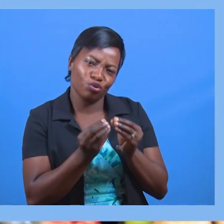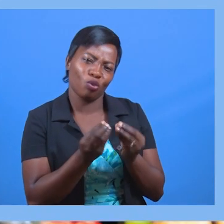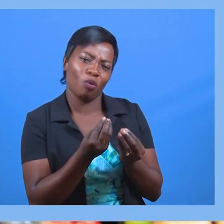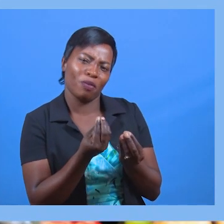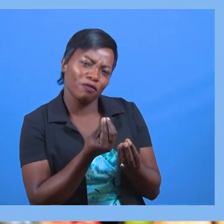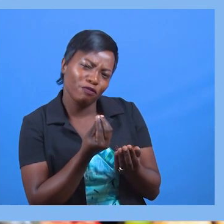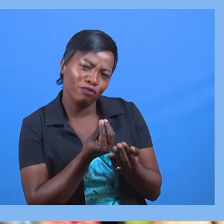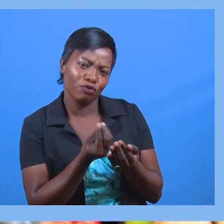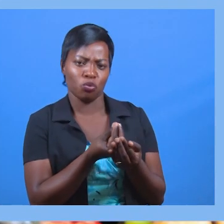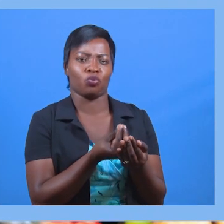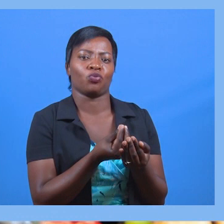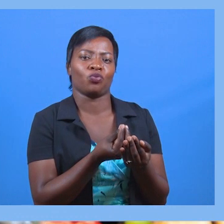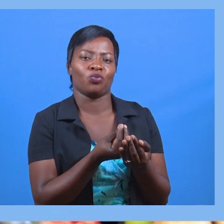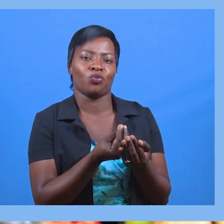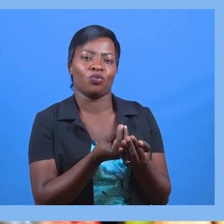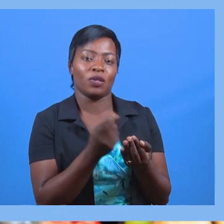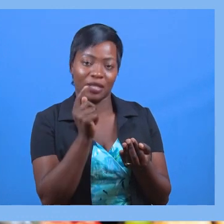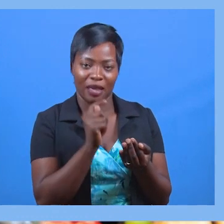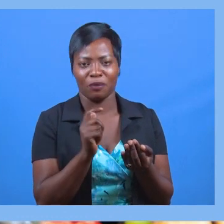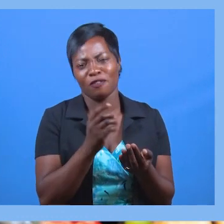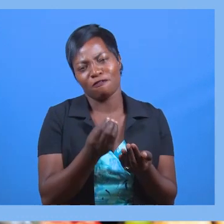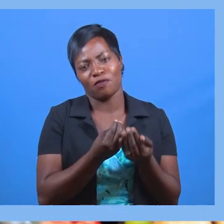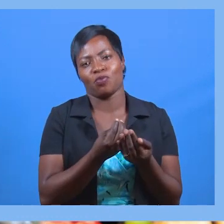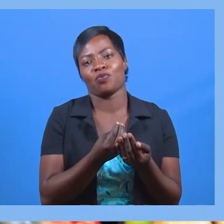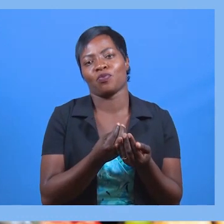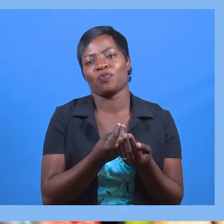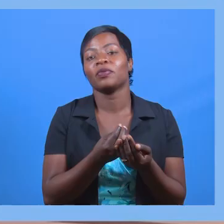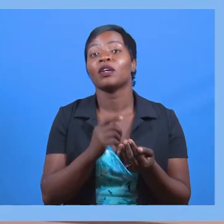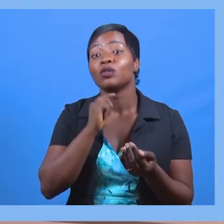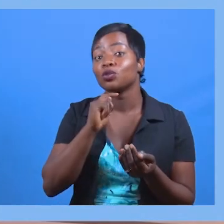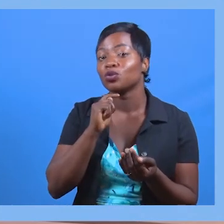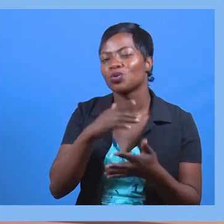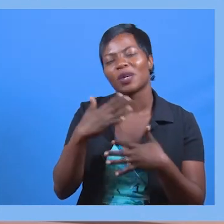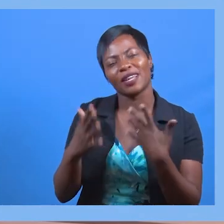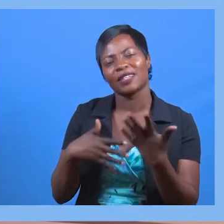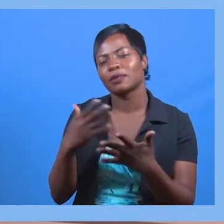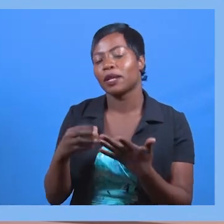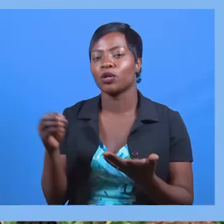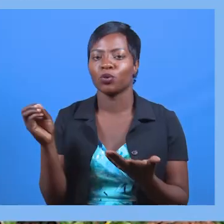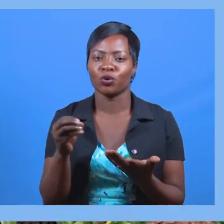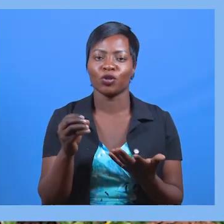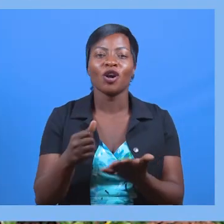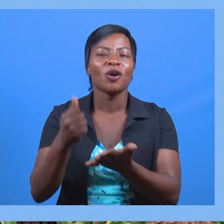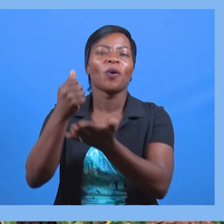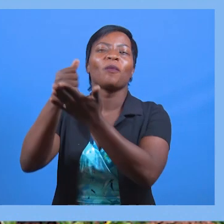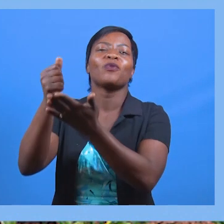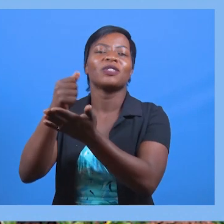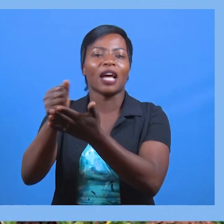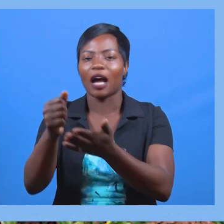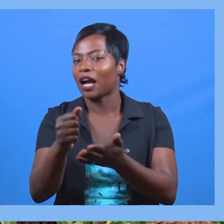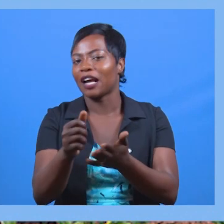harina kuraudzira. Ndizvozvo manyatsozvitsarangura zvakanaka chaizvo kuti rekumusha munenge muine masagi